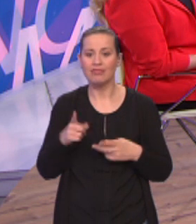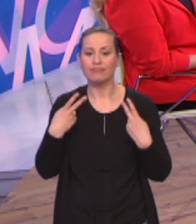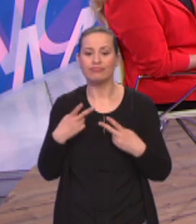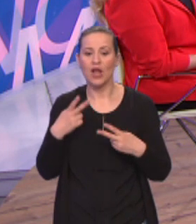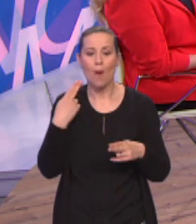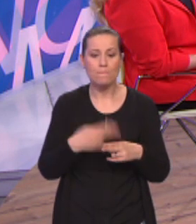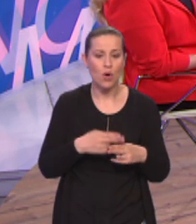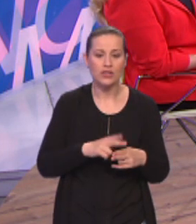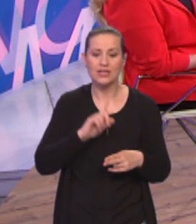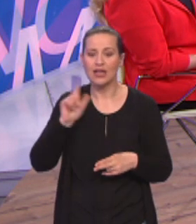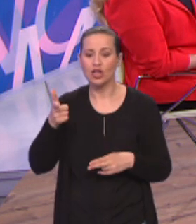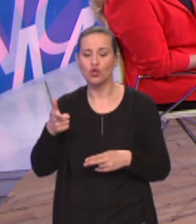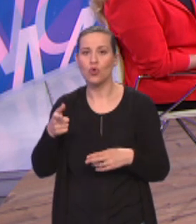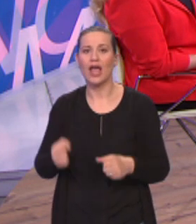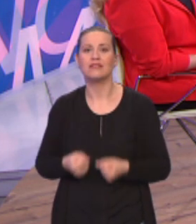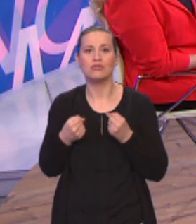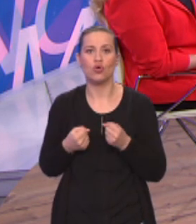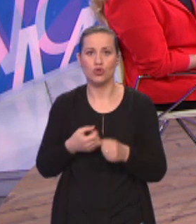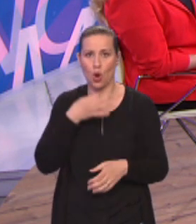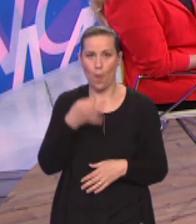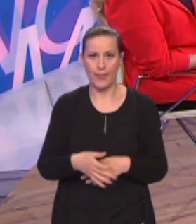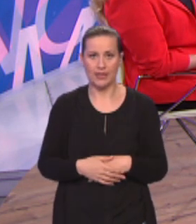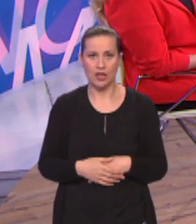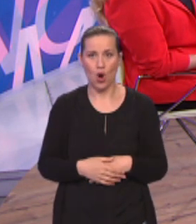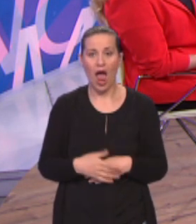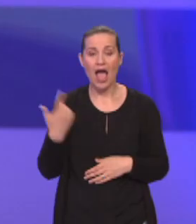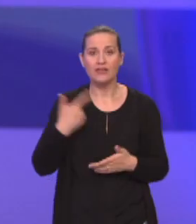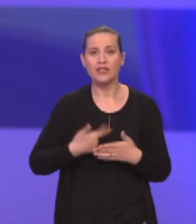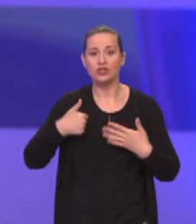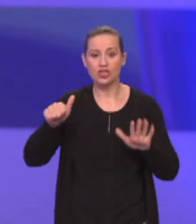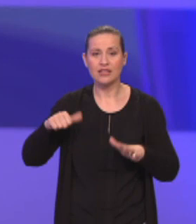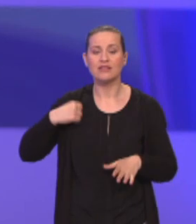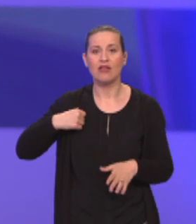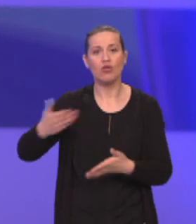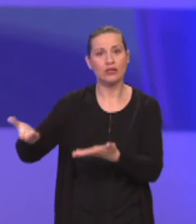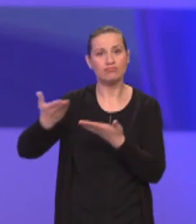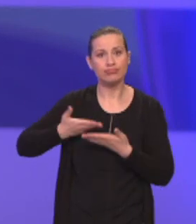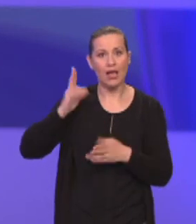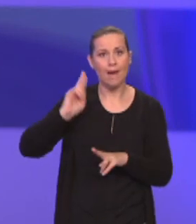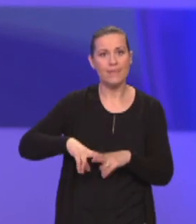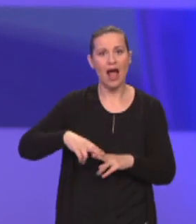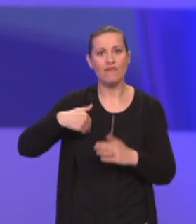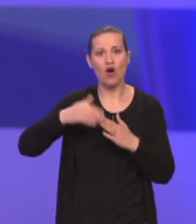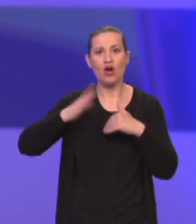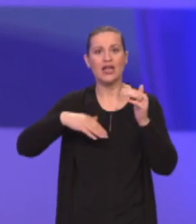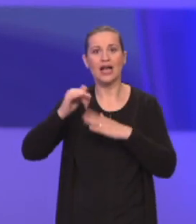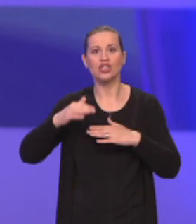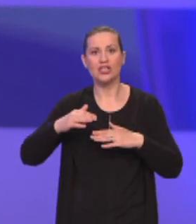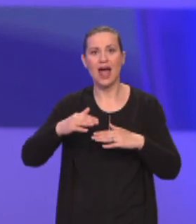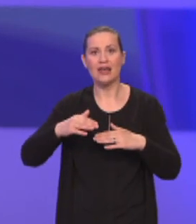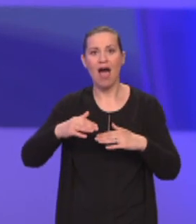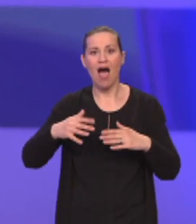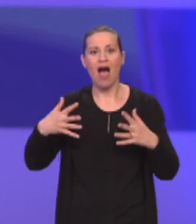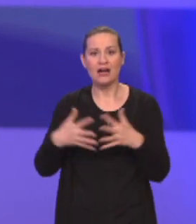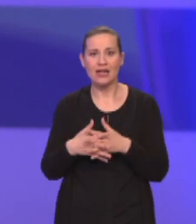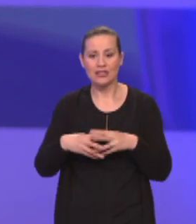bilo da su nekakve druge poteškoće u pitanju. Mi smo 2016. godine dobili pravo građenja na gradskom zemljištu od grada